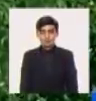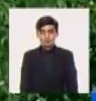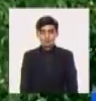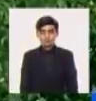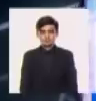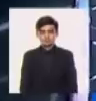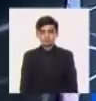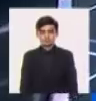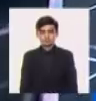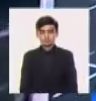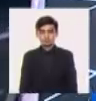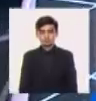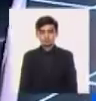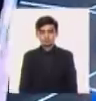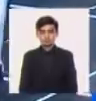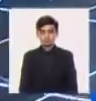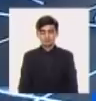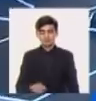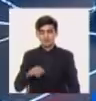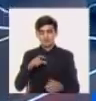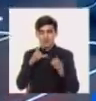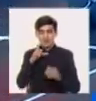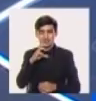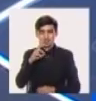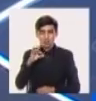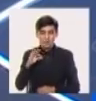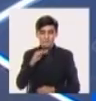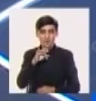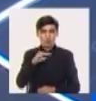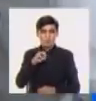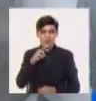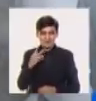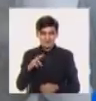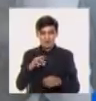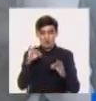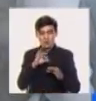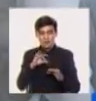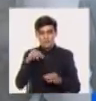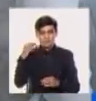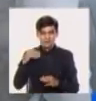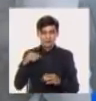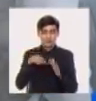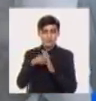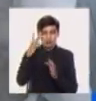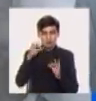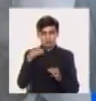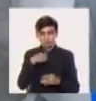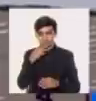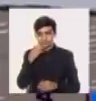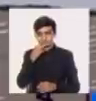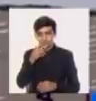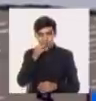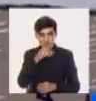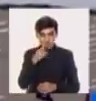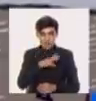Нұрсұлтан. Ал СК фармация өкілдері президент сынына қатысты пікір білдіре алмайтын айтты. Дегенмен халықты